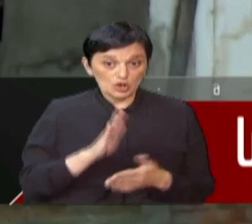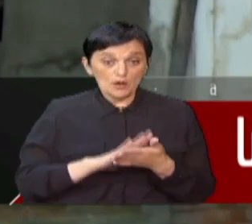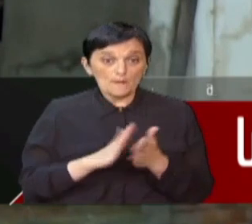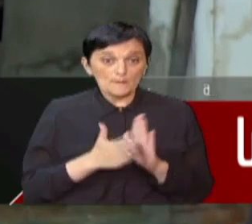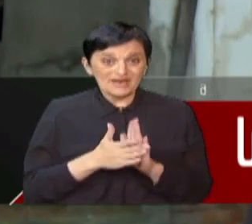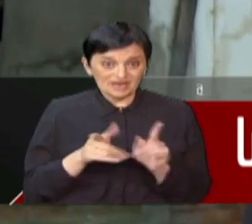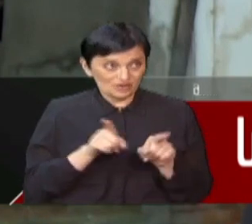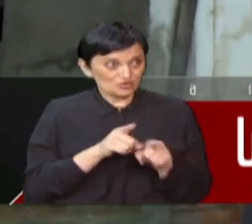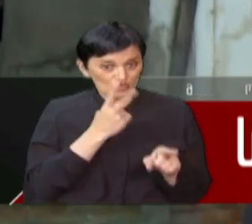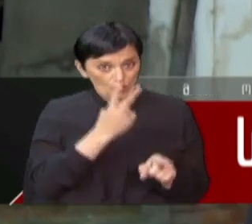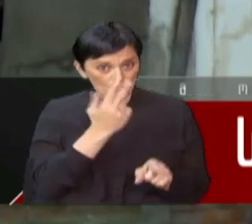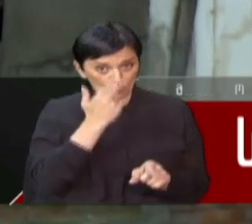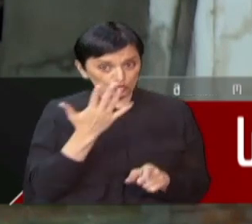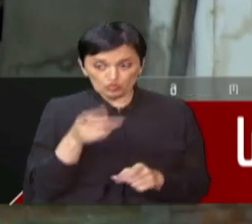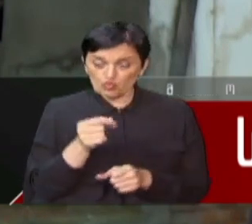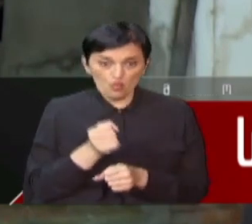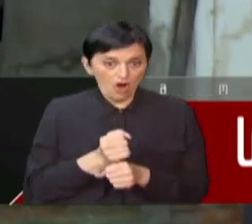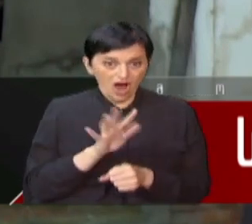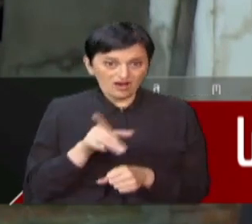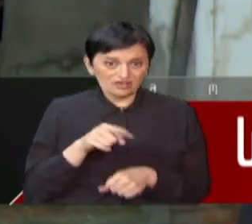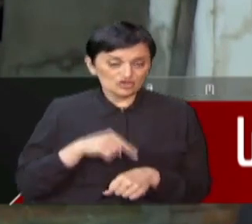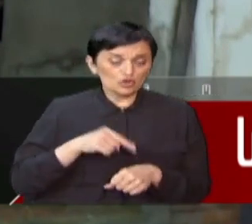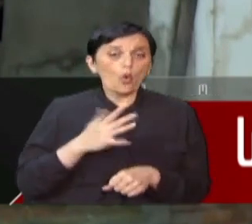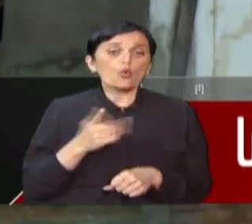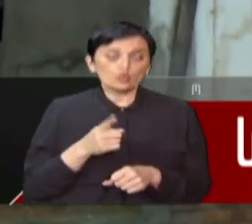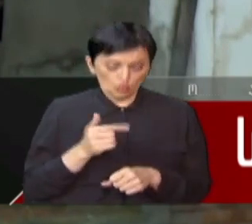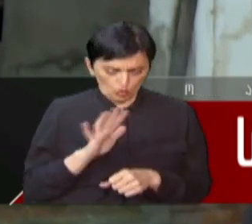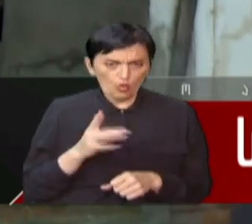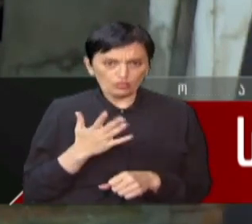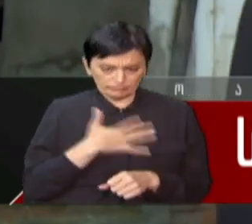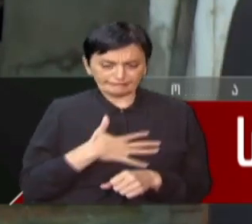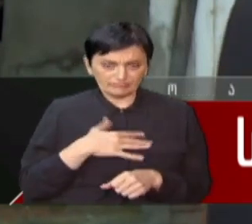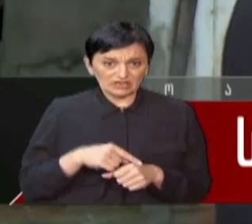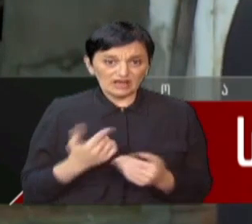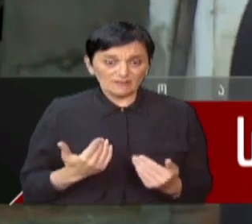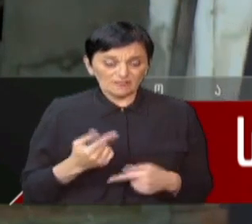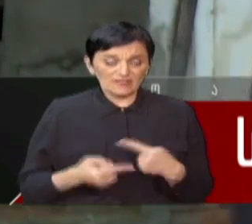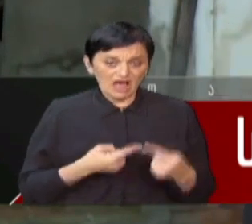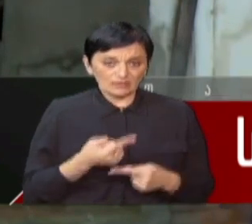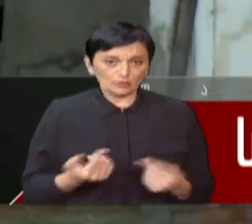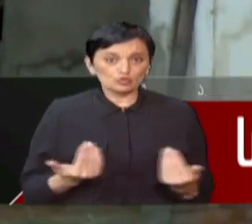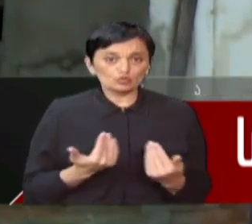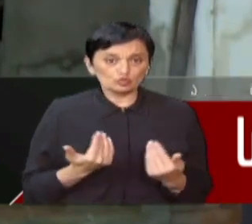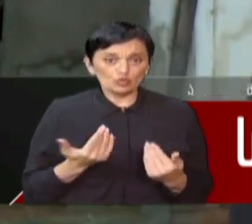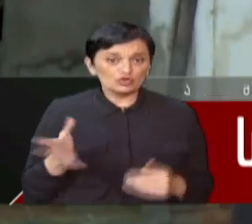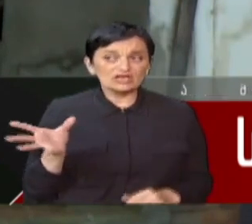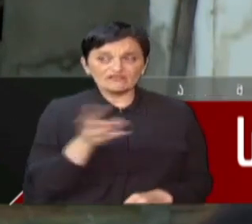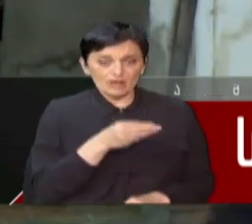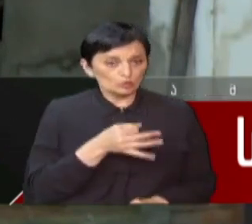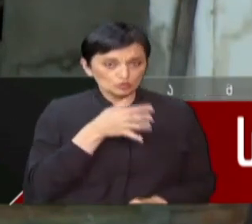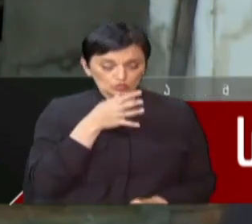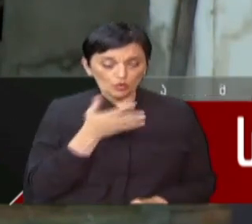ისე მიეჩეთ თუ არ გააკეთებენ არც აღარ შეგაწუხებს? Არა, როგორ არ შეგაწუხებს? თანამედროვე ცხოვრება ახლა უკვე ყველას მოწონს